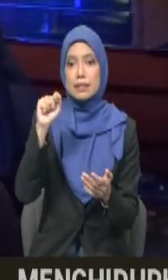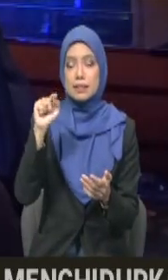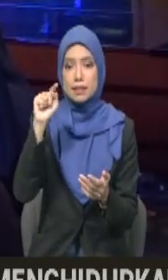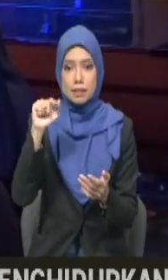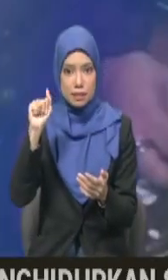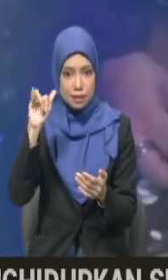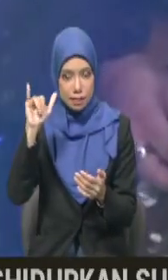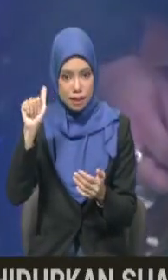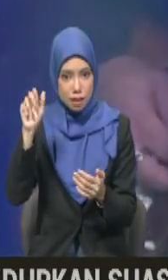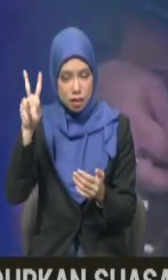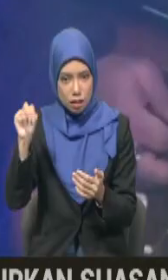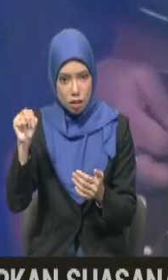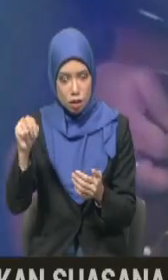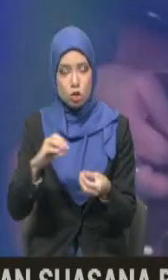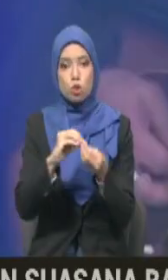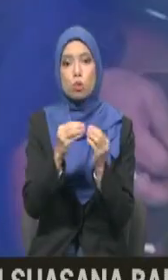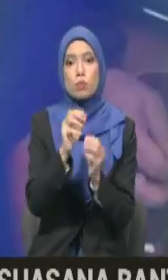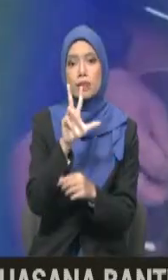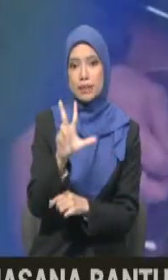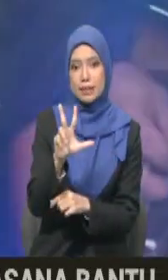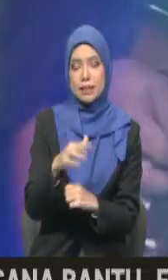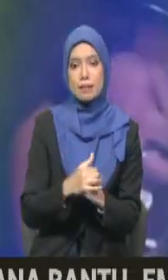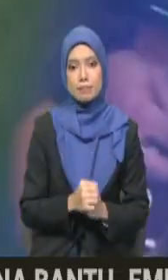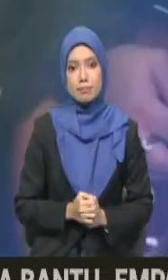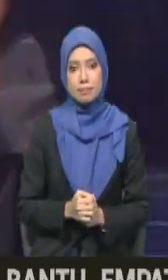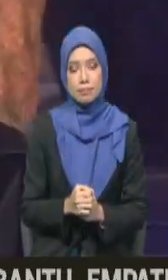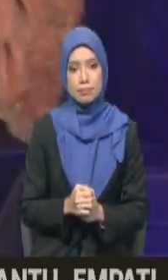Ali Hanafiah memenangi tempat